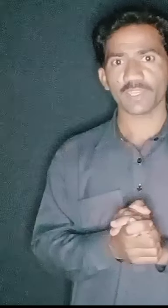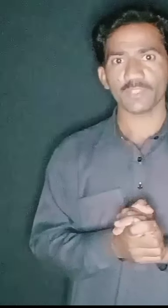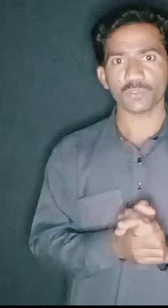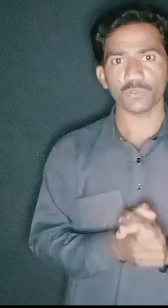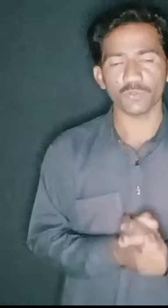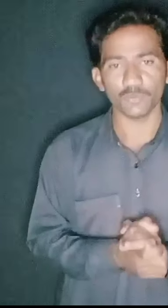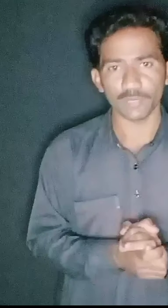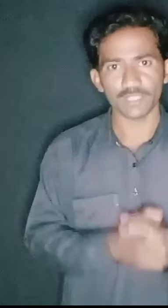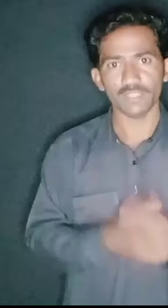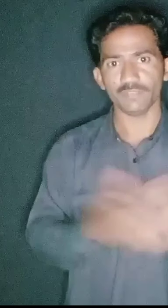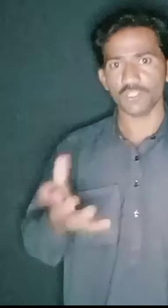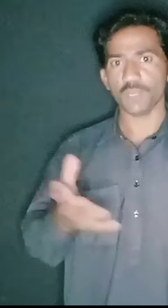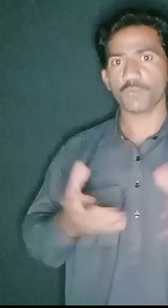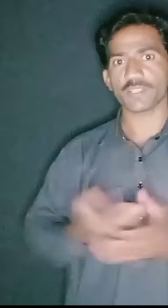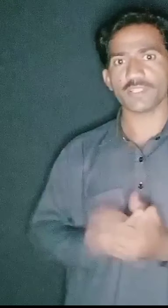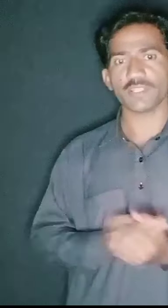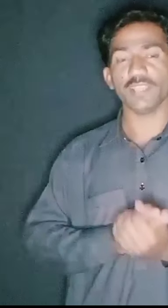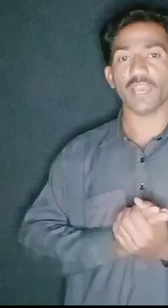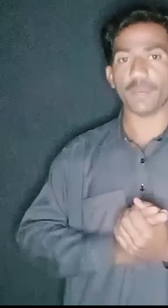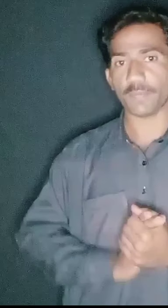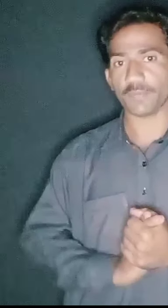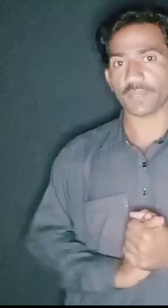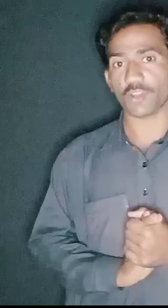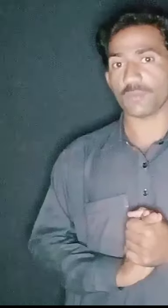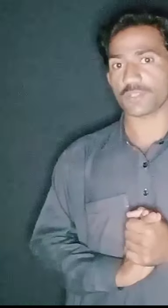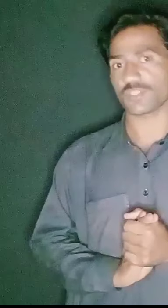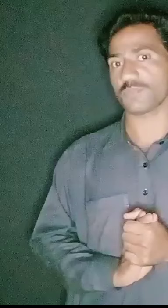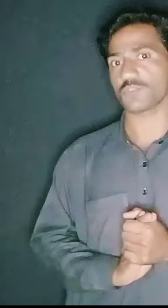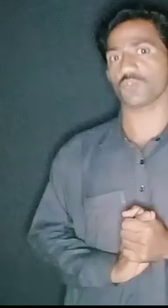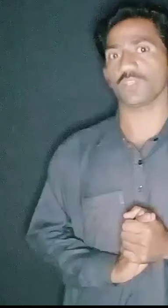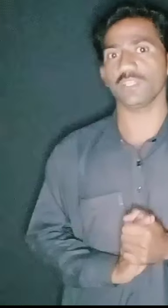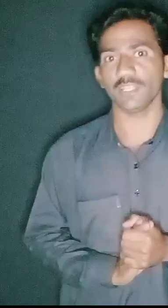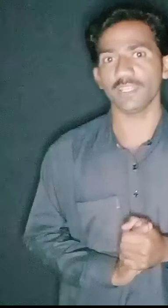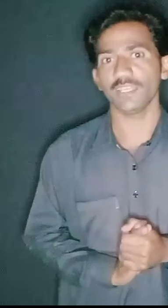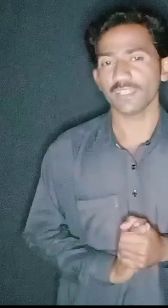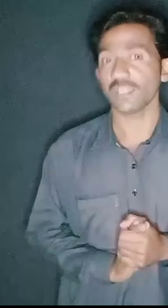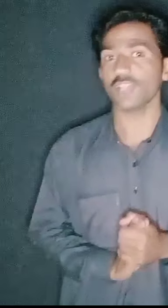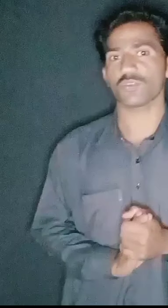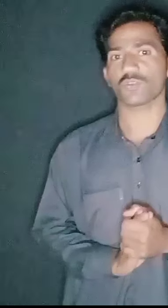है। तो बाकी वीडियो आपको कैसे लगी आपने अपनी राय कॉमेंट सेक्शन में